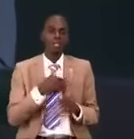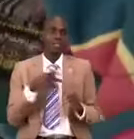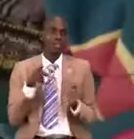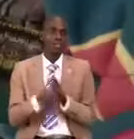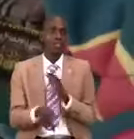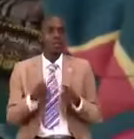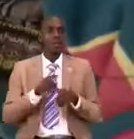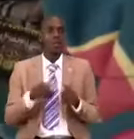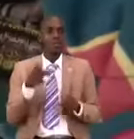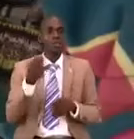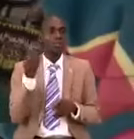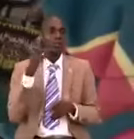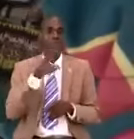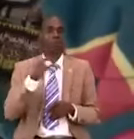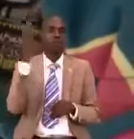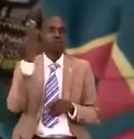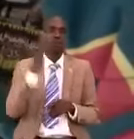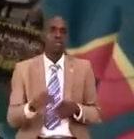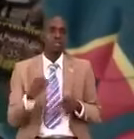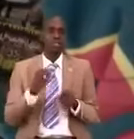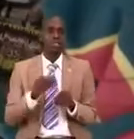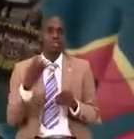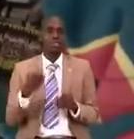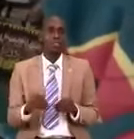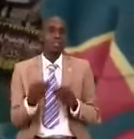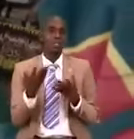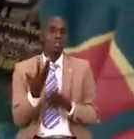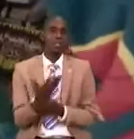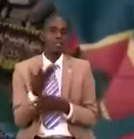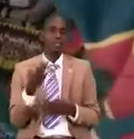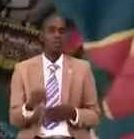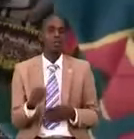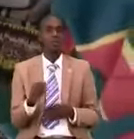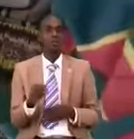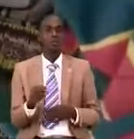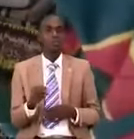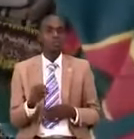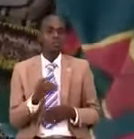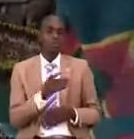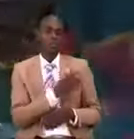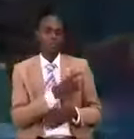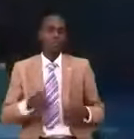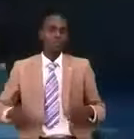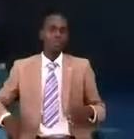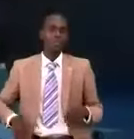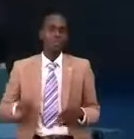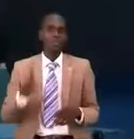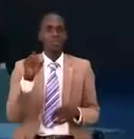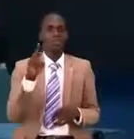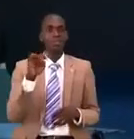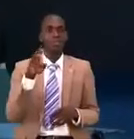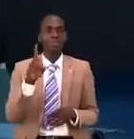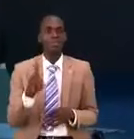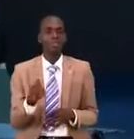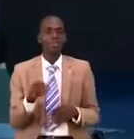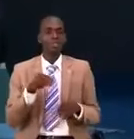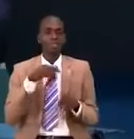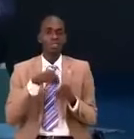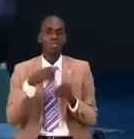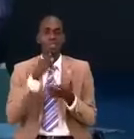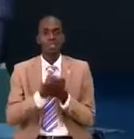verset 51 il courut s'arrêta près du Finistère